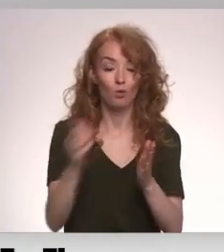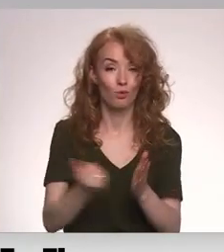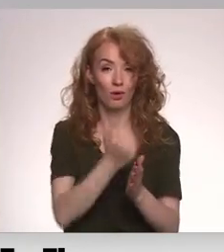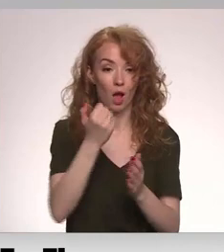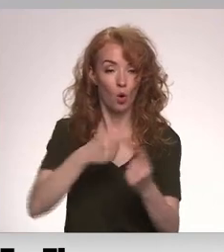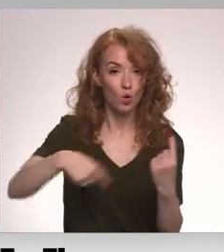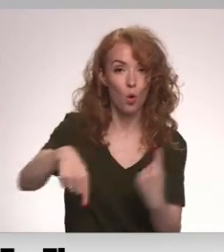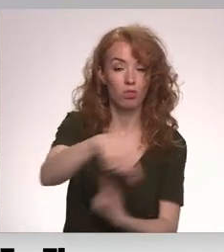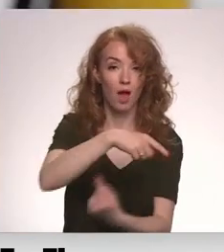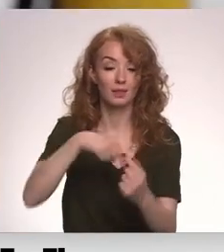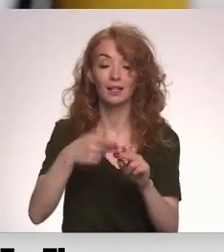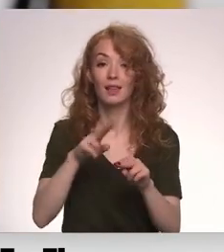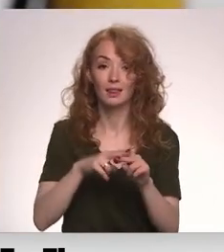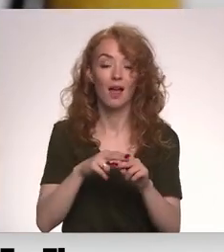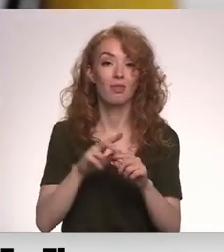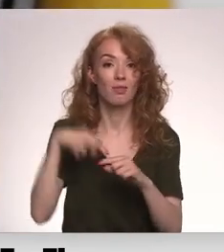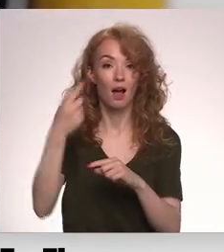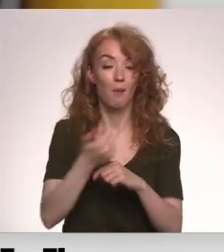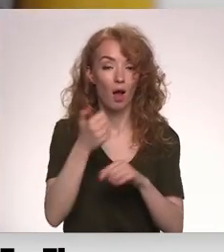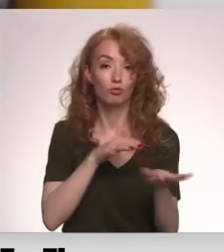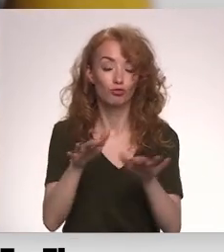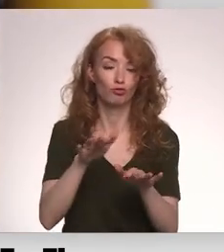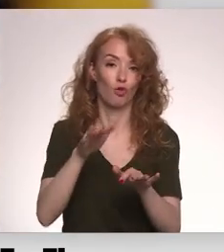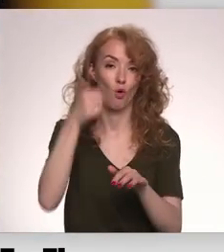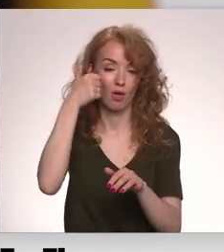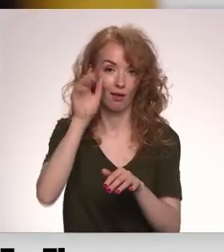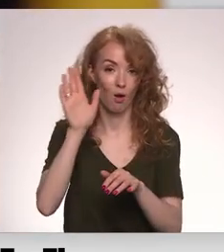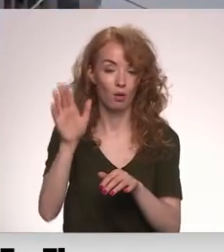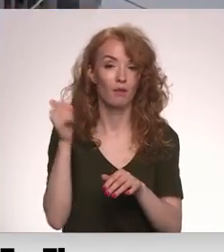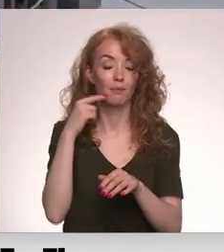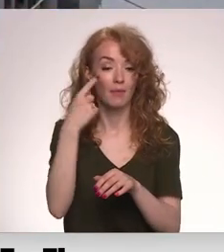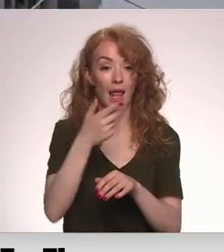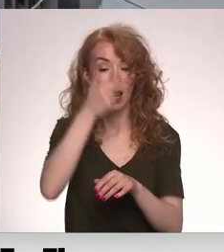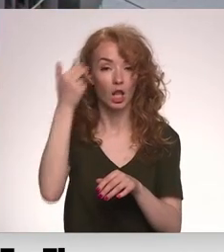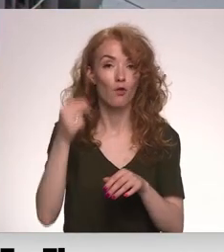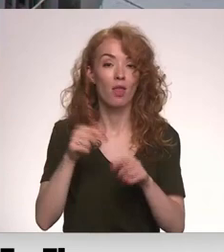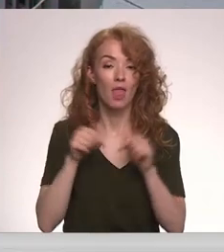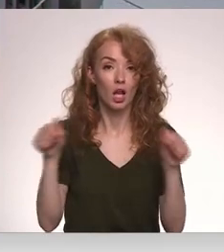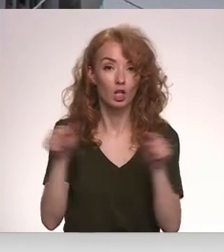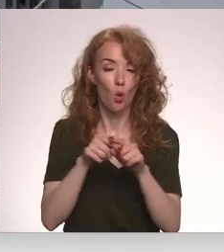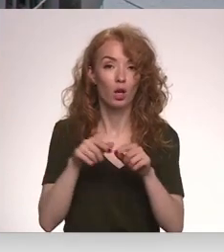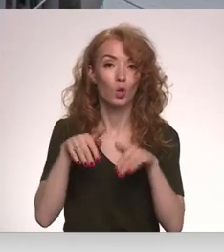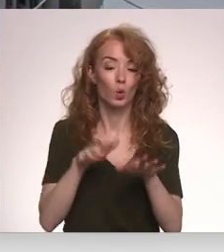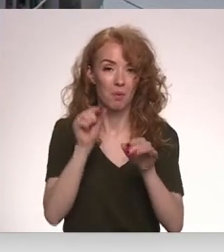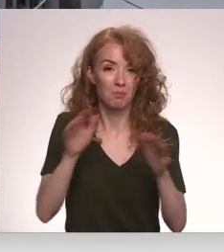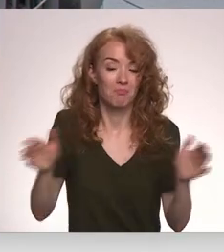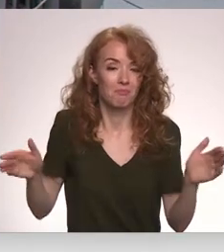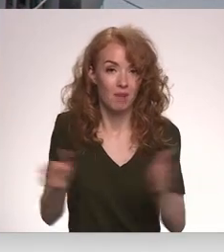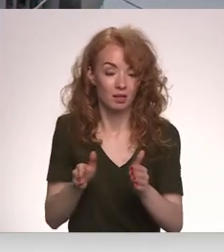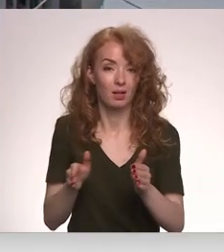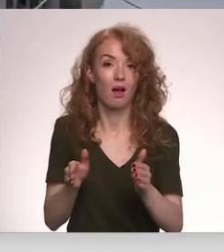pēc rotācijas principa, tad nākamgad tās organizēs Igaunija. Lietuvai nedaudz mazāk šī teritorija, ūdens,